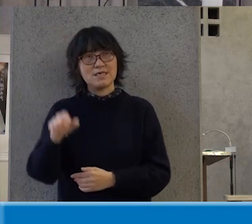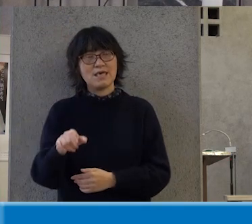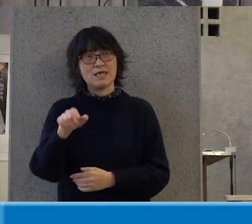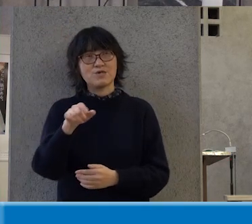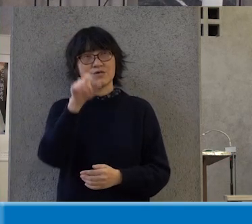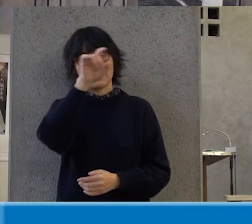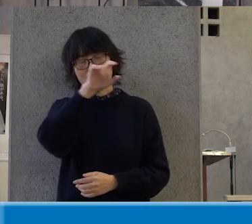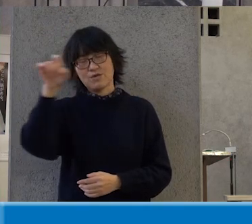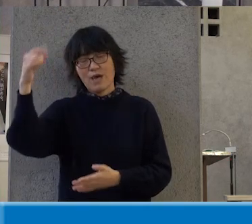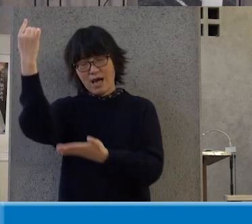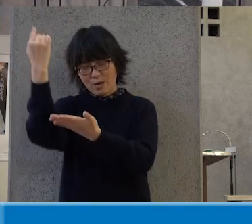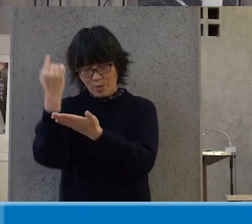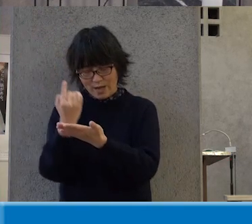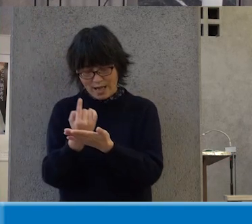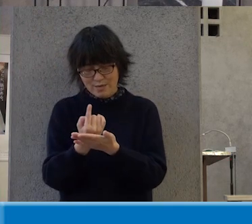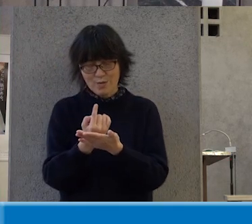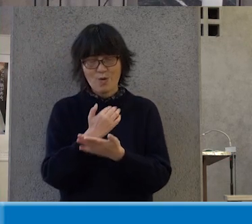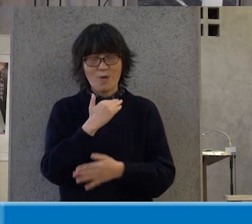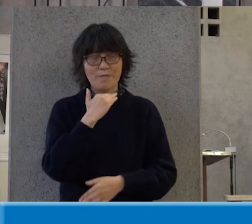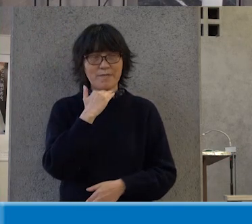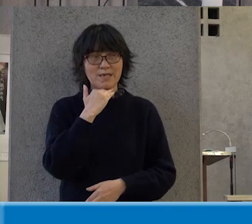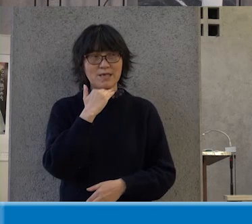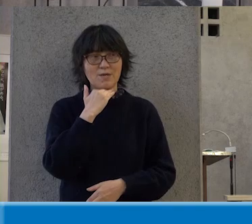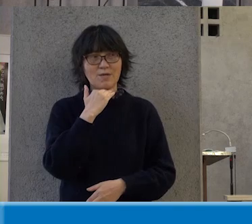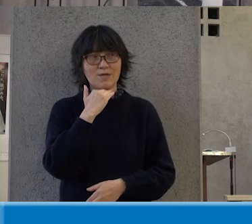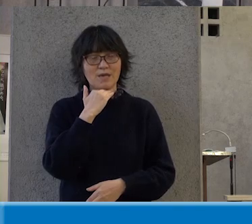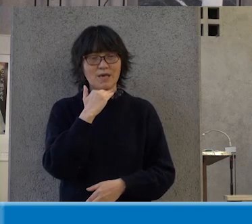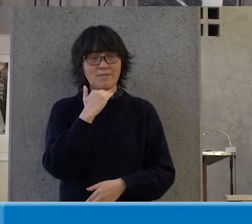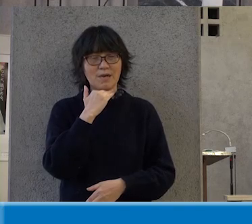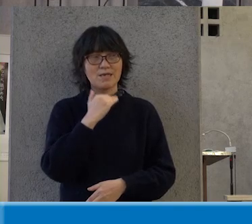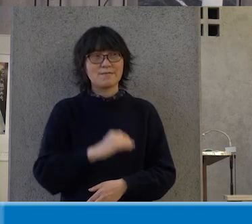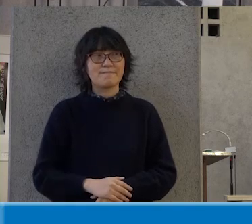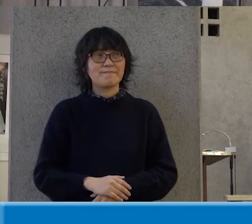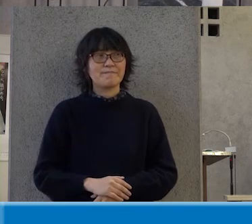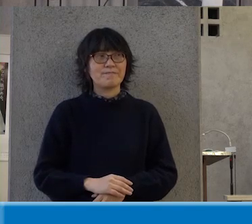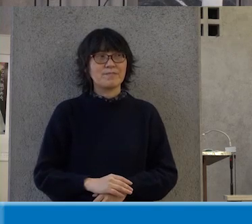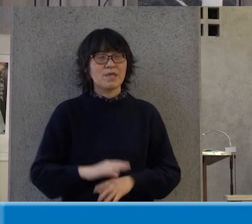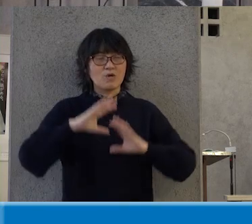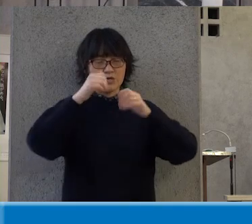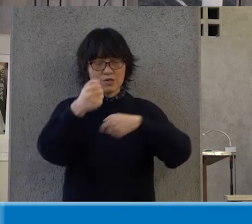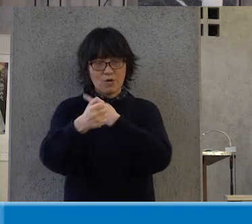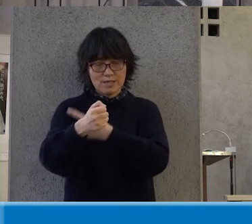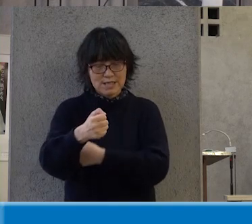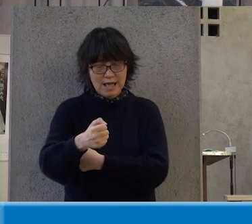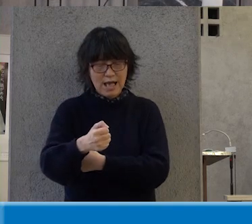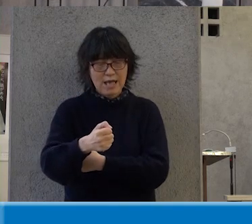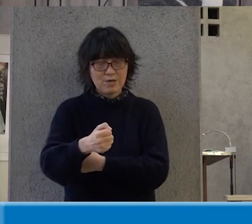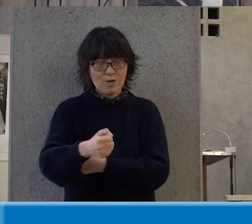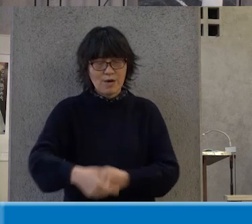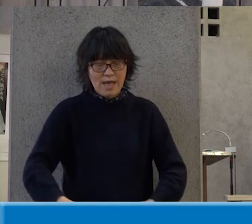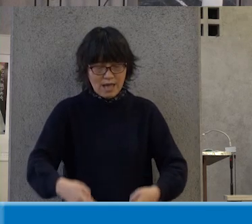父イエス・キリストが来られるのを待ち望んでいます。